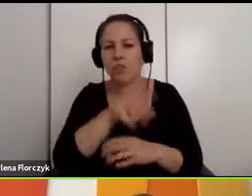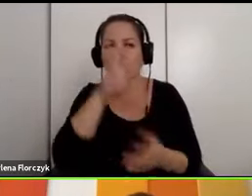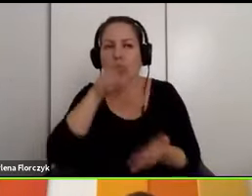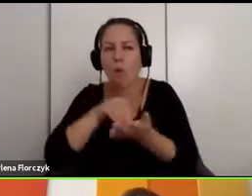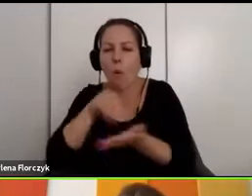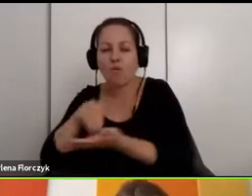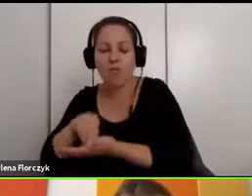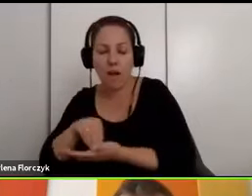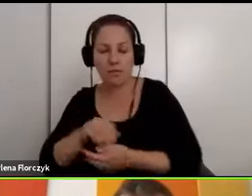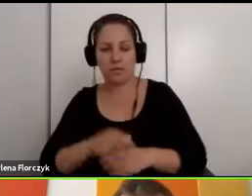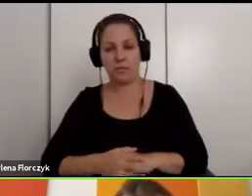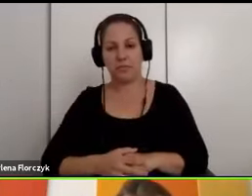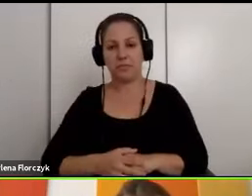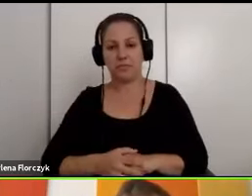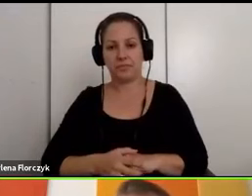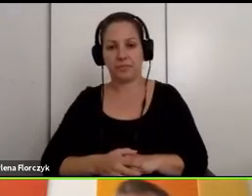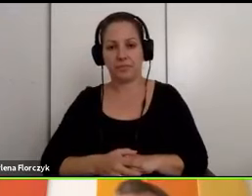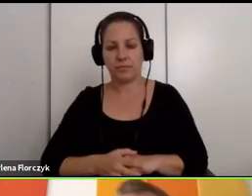doświadczeń.